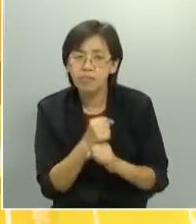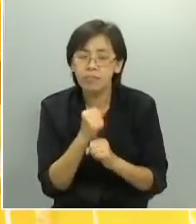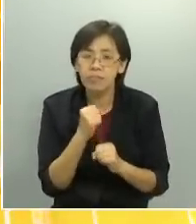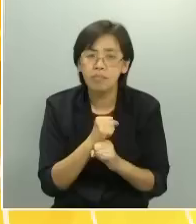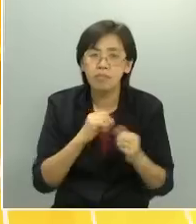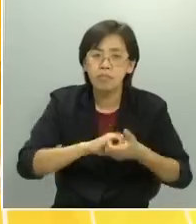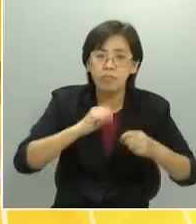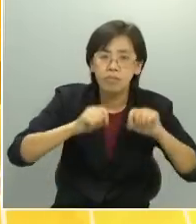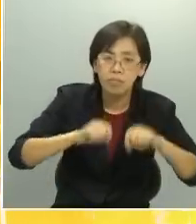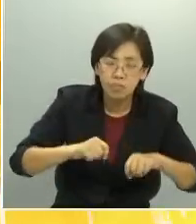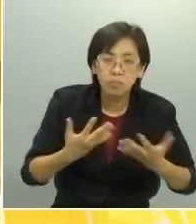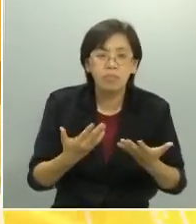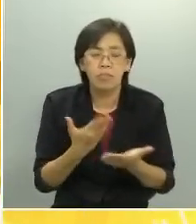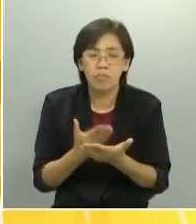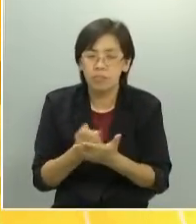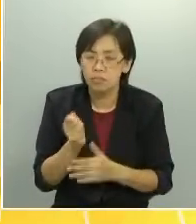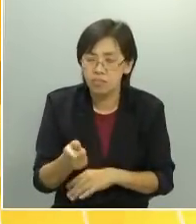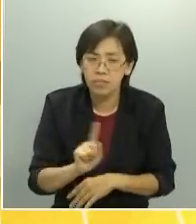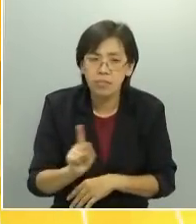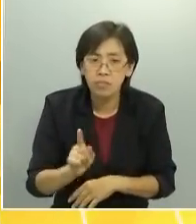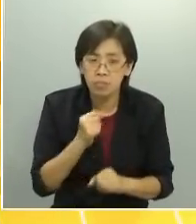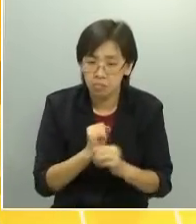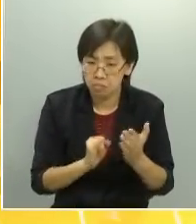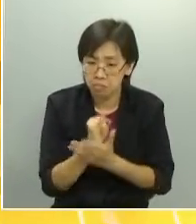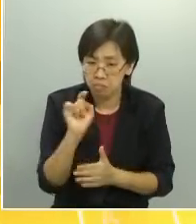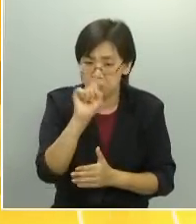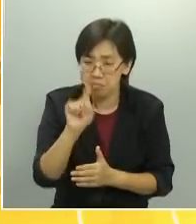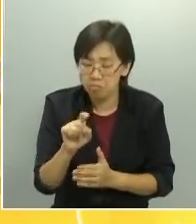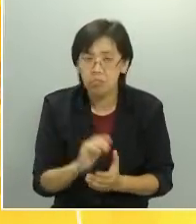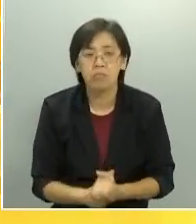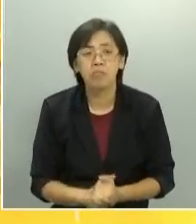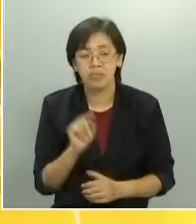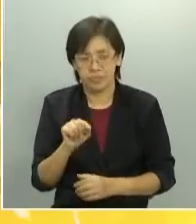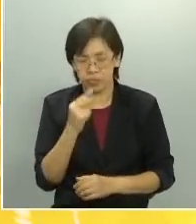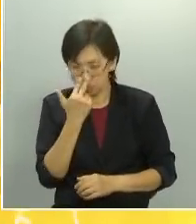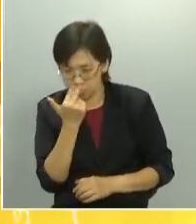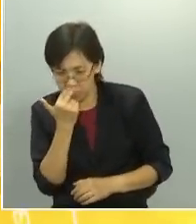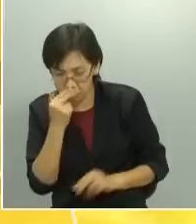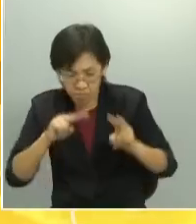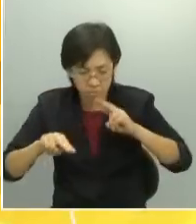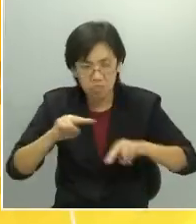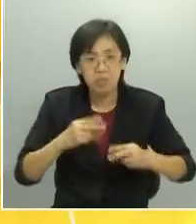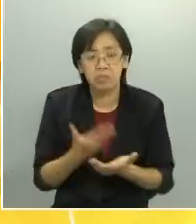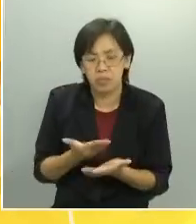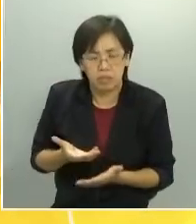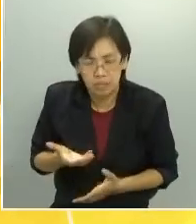ไปวางระบบจ้างเขาเดินรถมันถูกต้องหรือไม่เรื่องอย่างนี้ต้องรอบคอบไม่ใช่จะไปจ่ายทัน